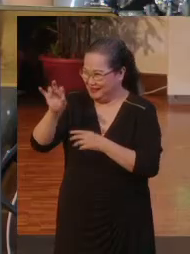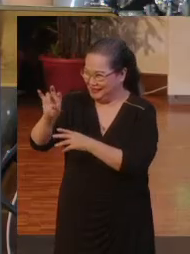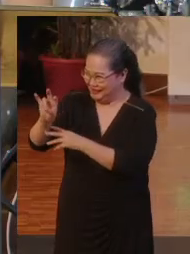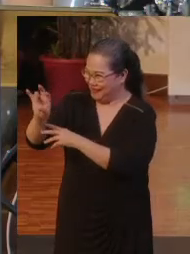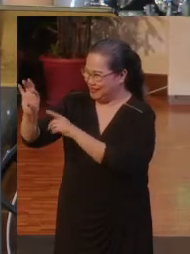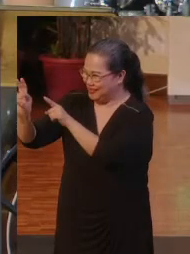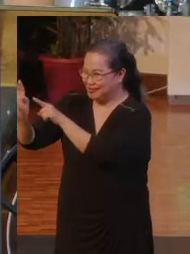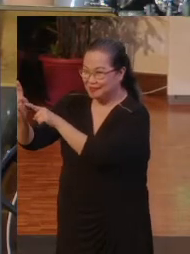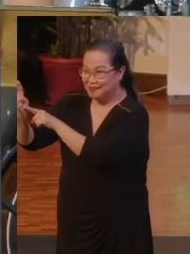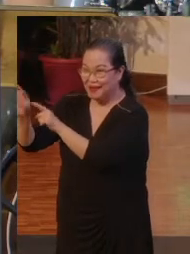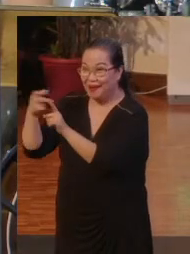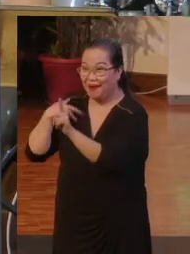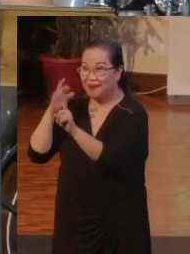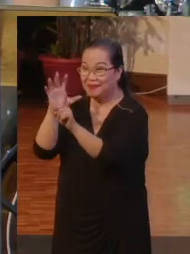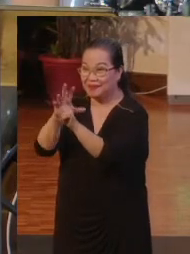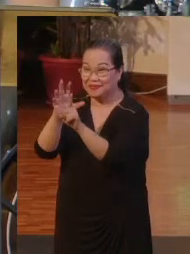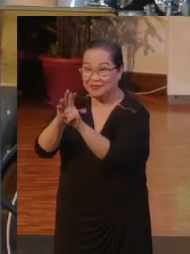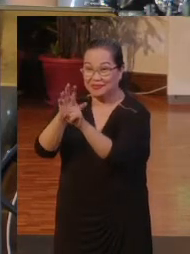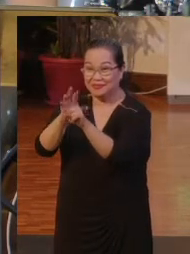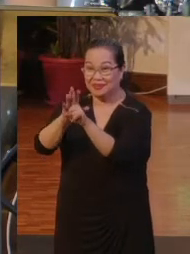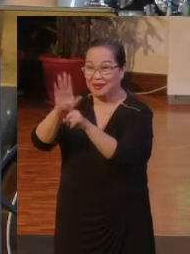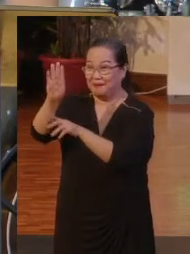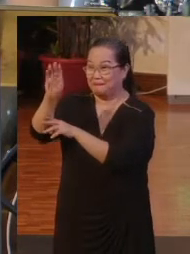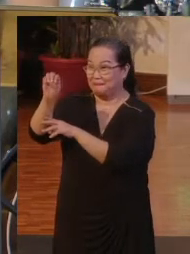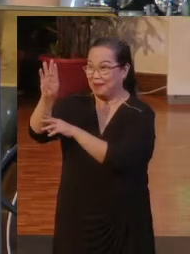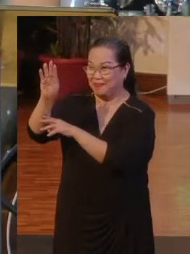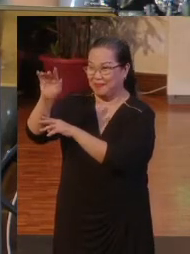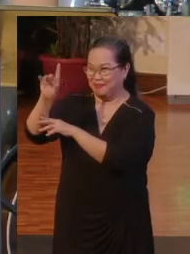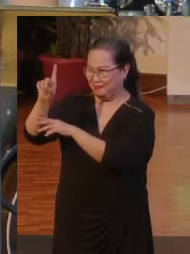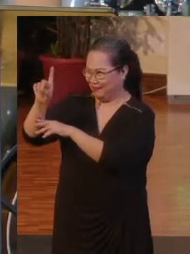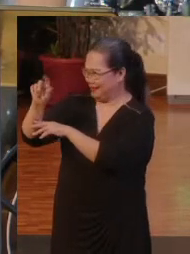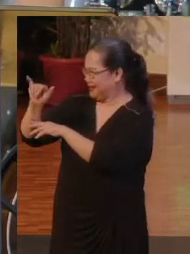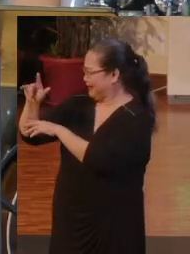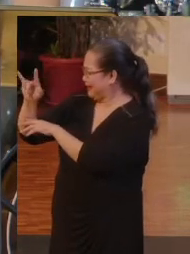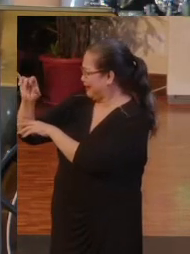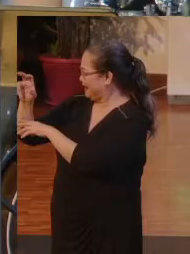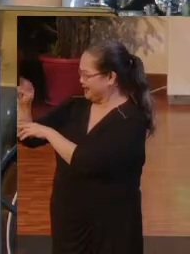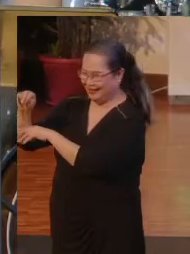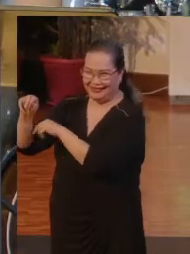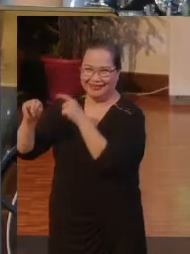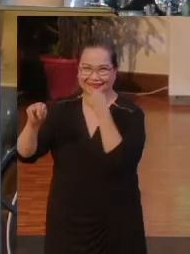1979, merong sikat na kanta si Bob Dylan. Ha?